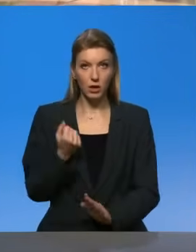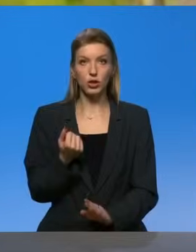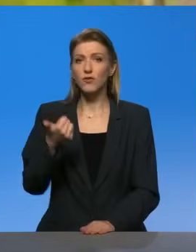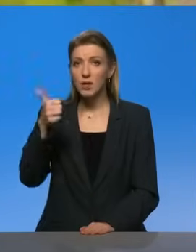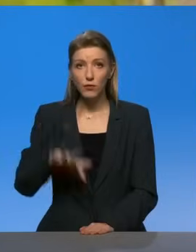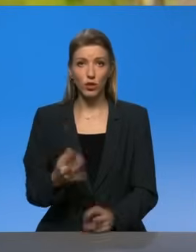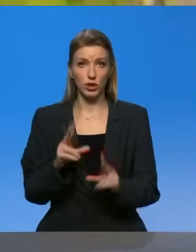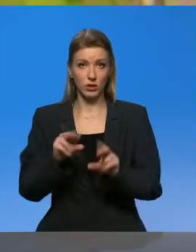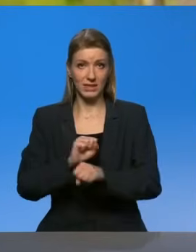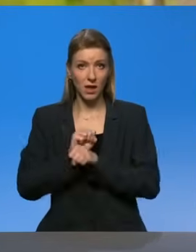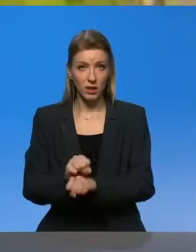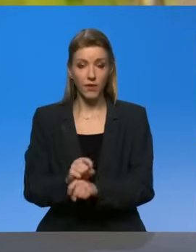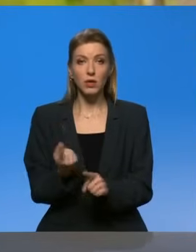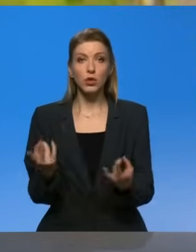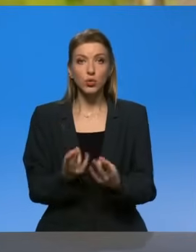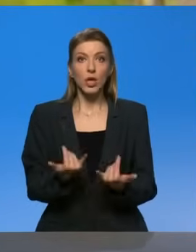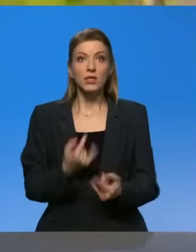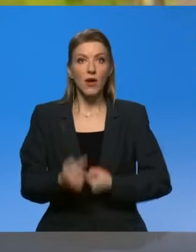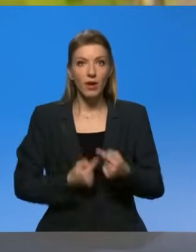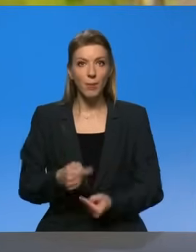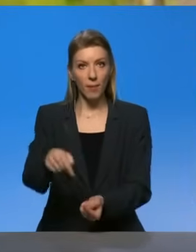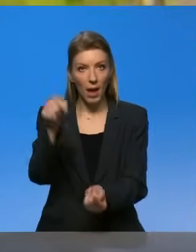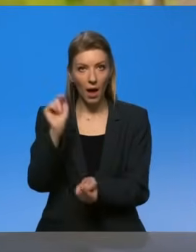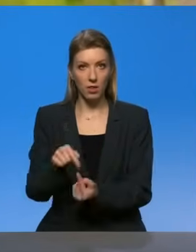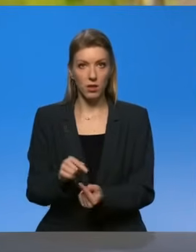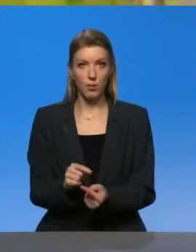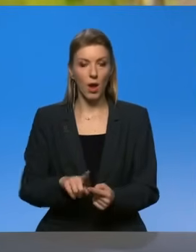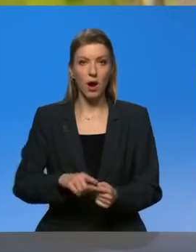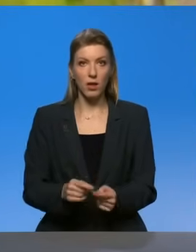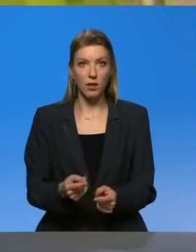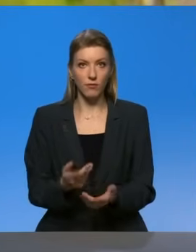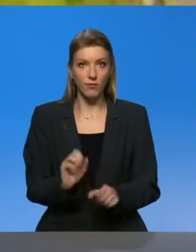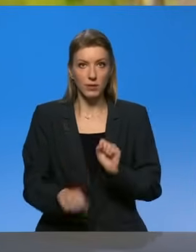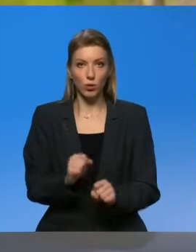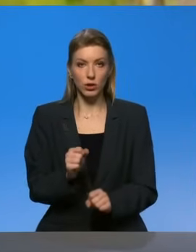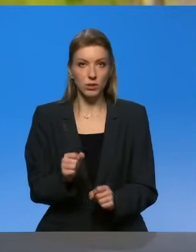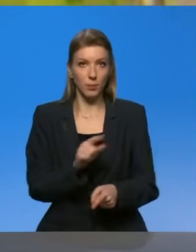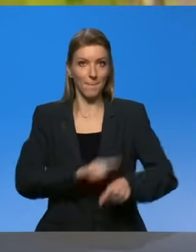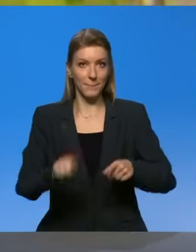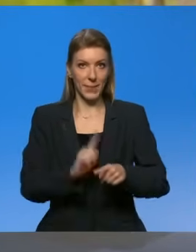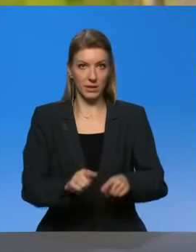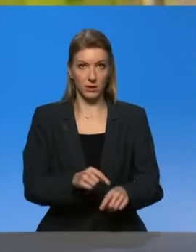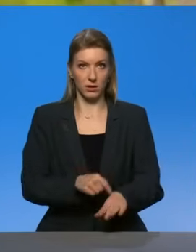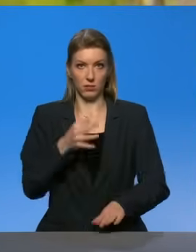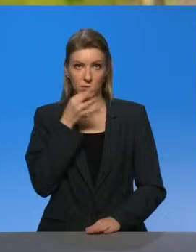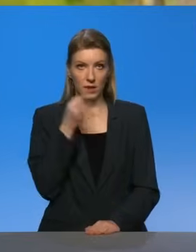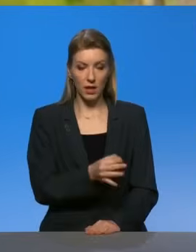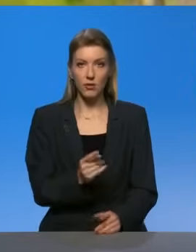надо сделать современными, гибкими, а не через 2 месяца, вот через месяц реагировать, а именно